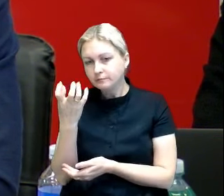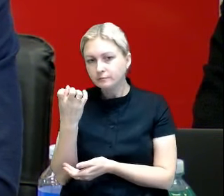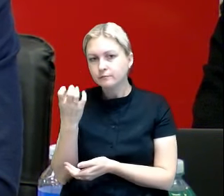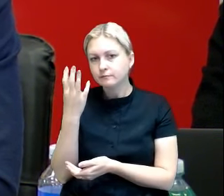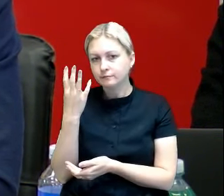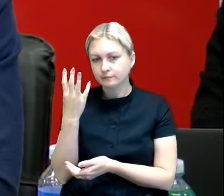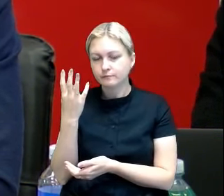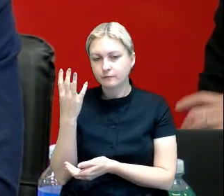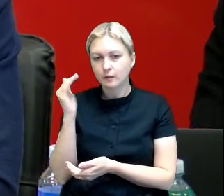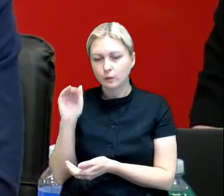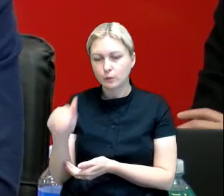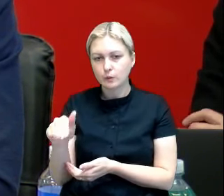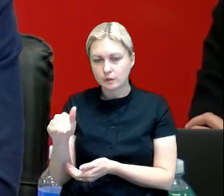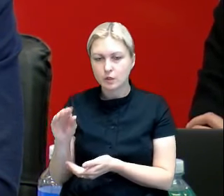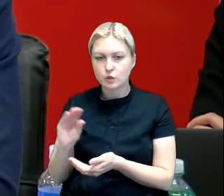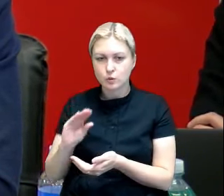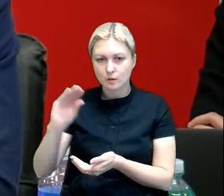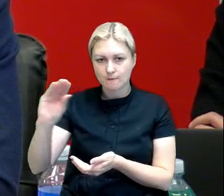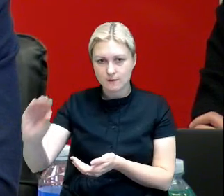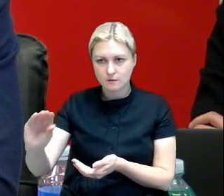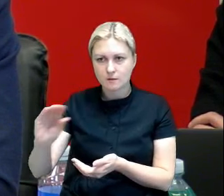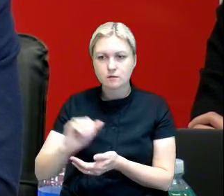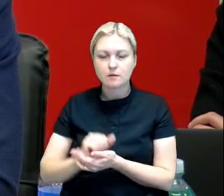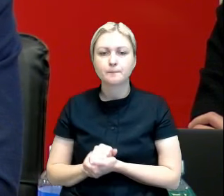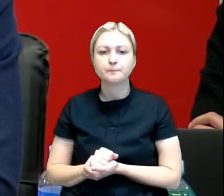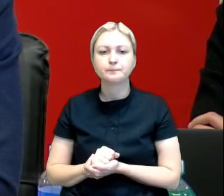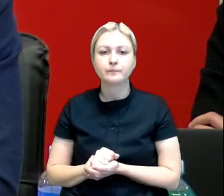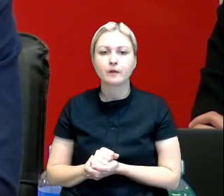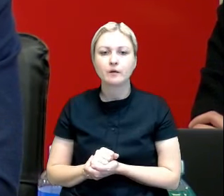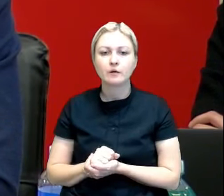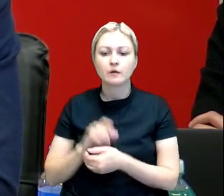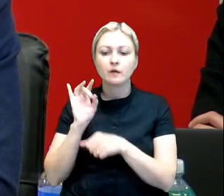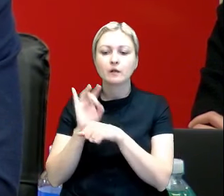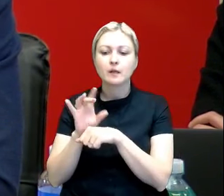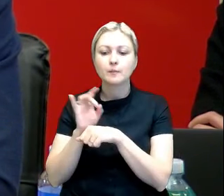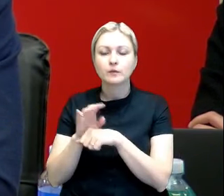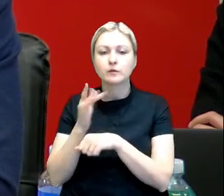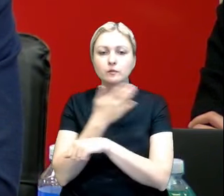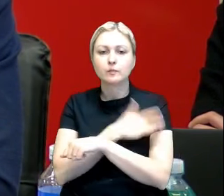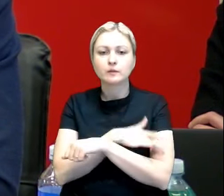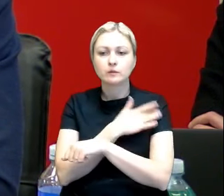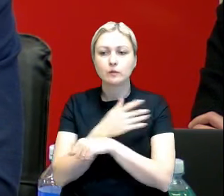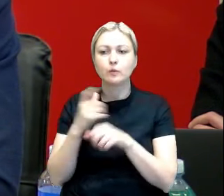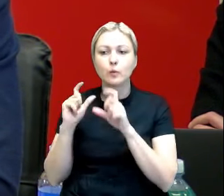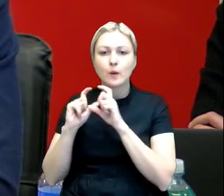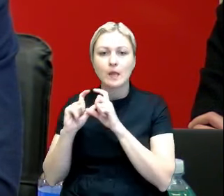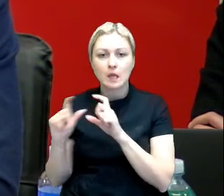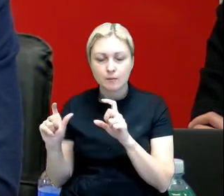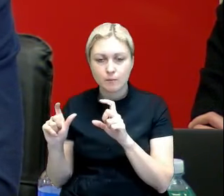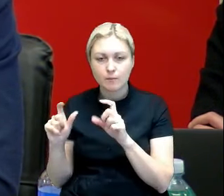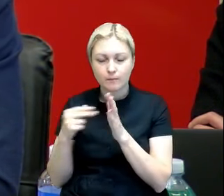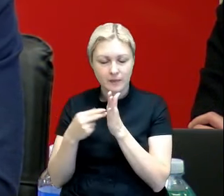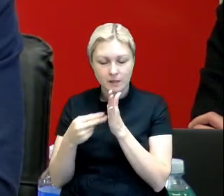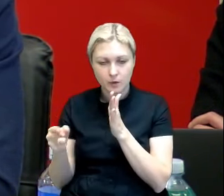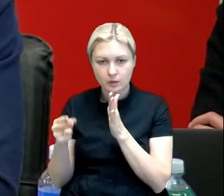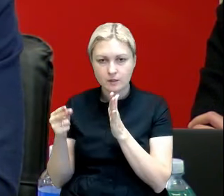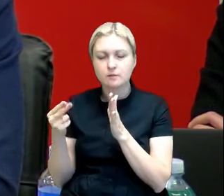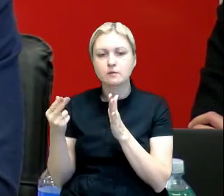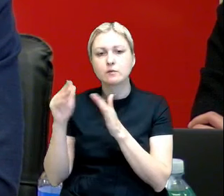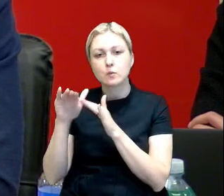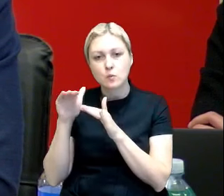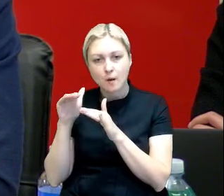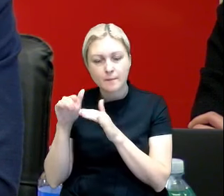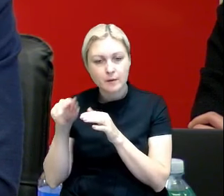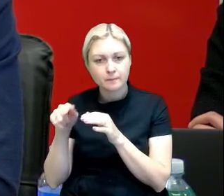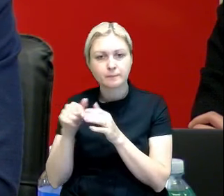buvo išankstinė tokia klaipėdos paslaugų įmonės vadovybės nuostata kad tiek galbūt